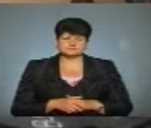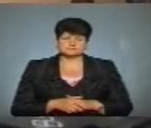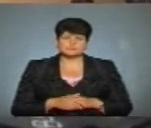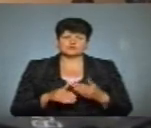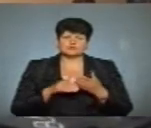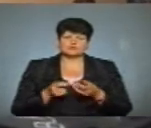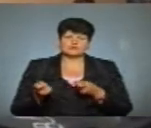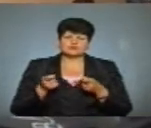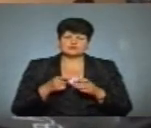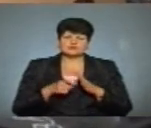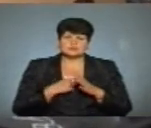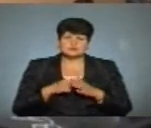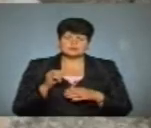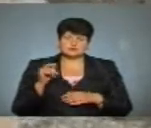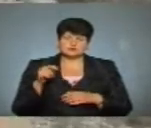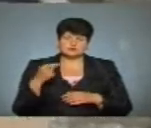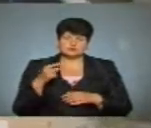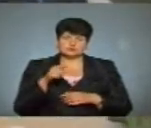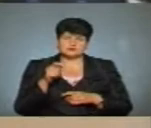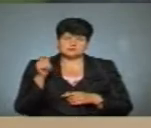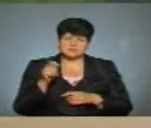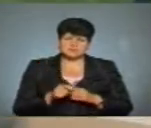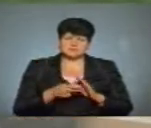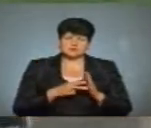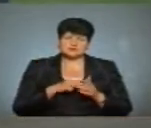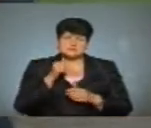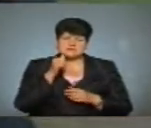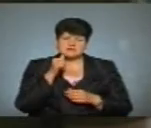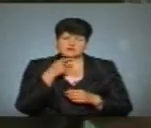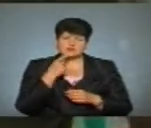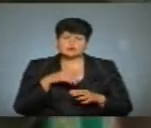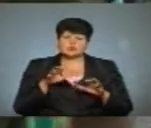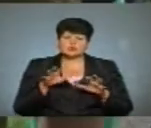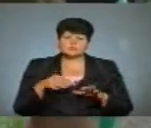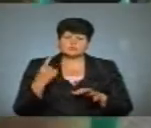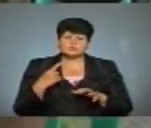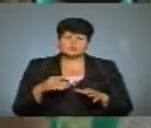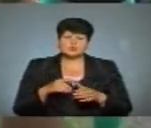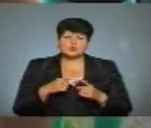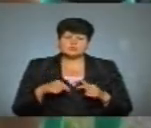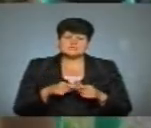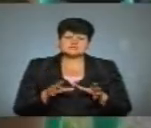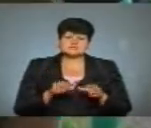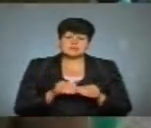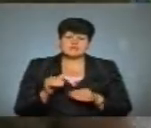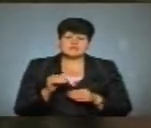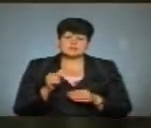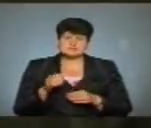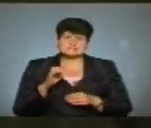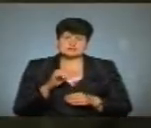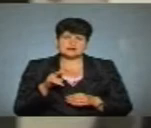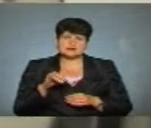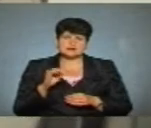Допомогу везуть на Донеччину та Луганщину. Туди приїхати планують завтра, каже голова обласної організації спілки ветеранів Афганістану Сергій